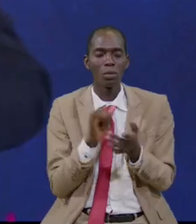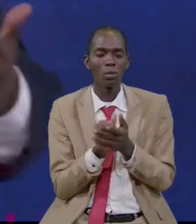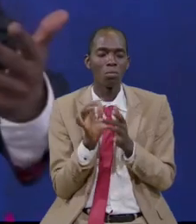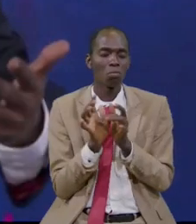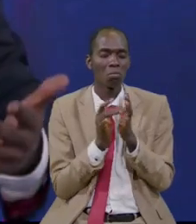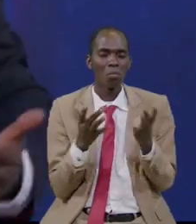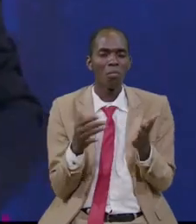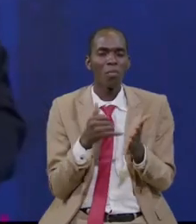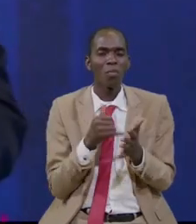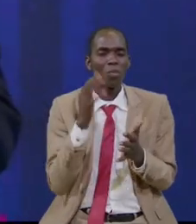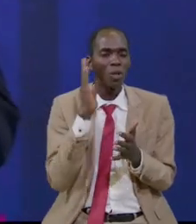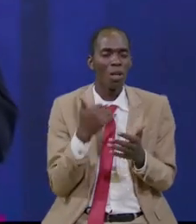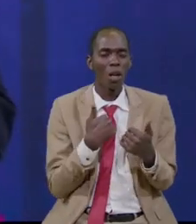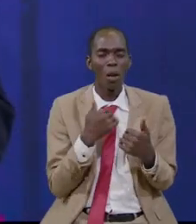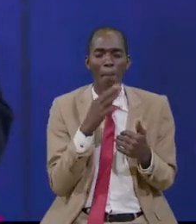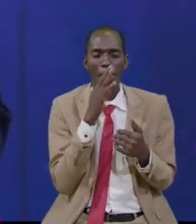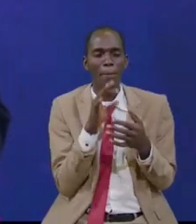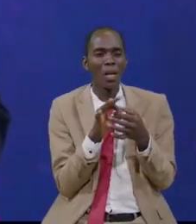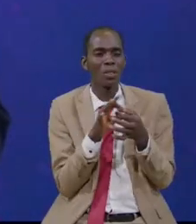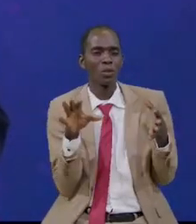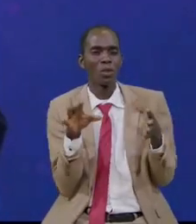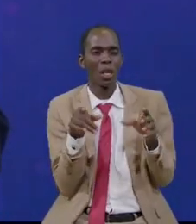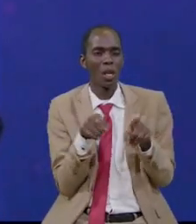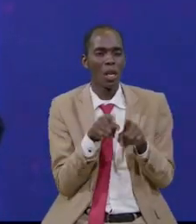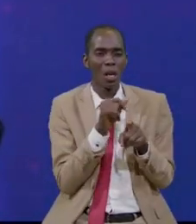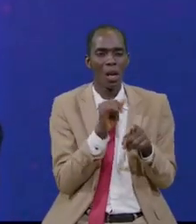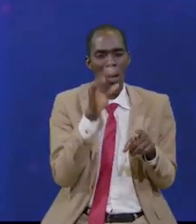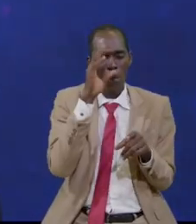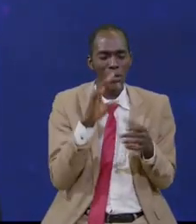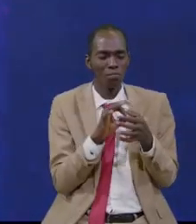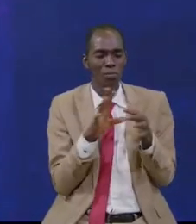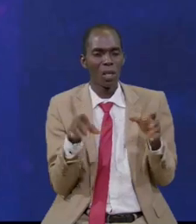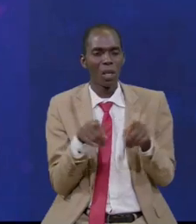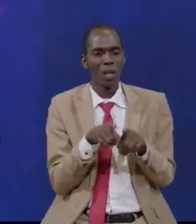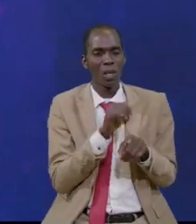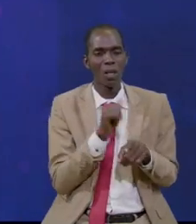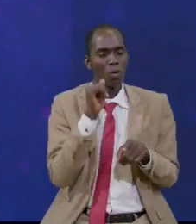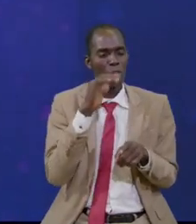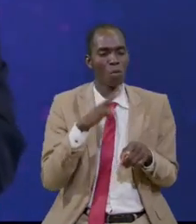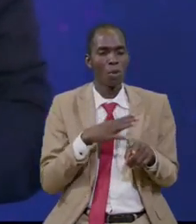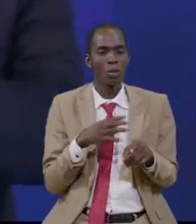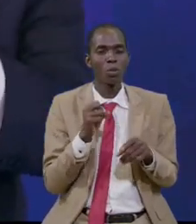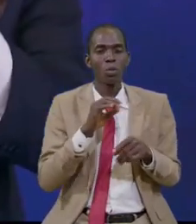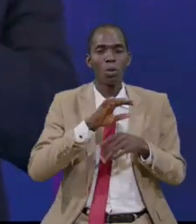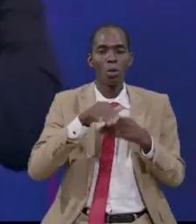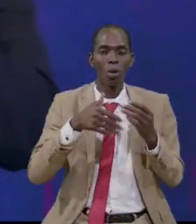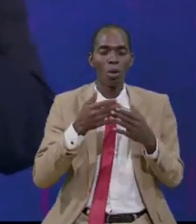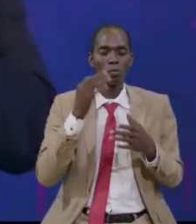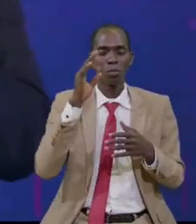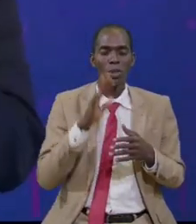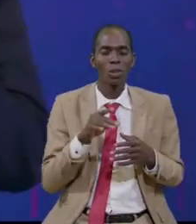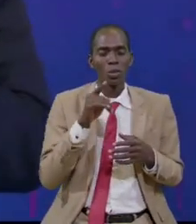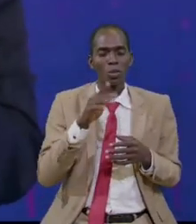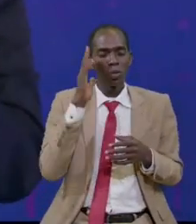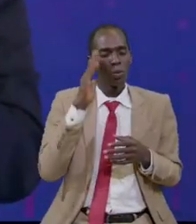et vous, en tant qu'homme, vous êtes, en tant que ministre, vous n'allez pas